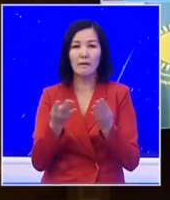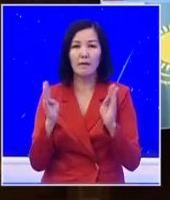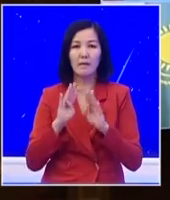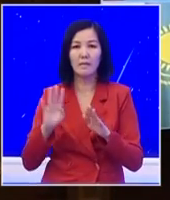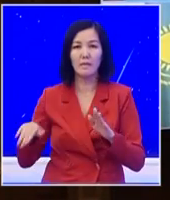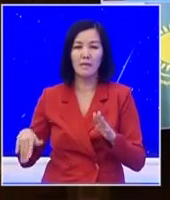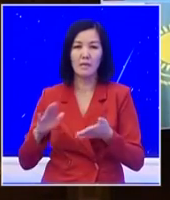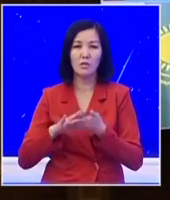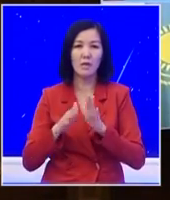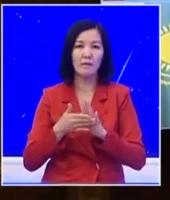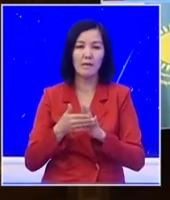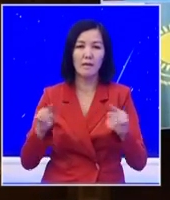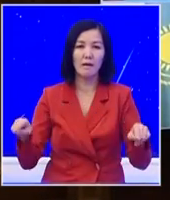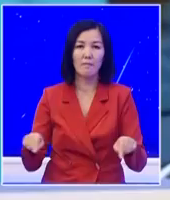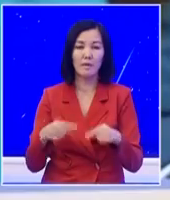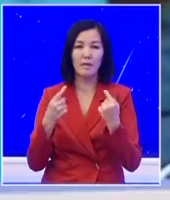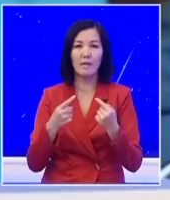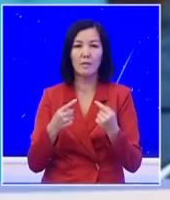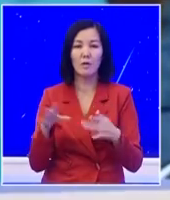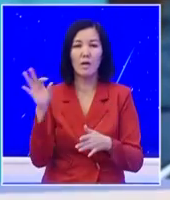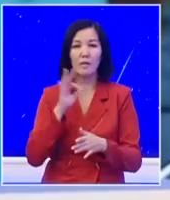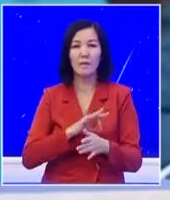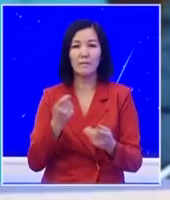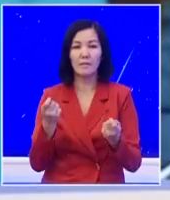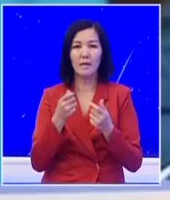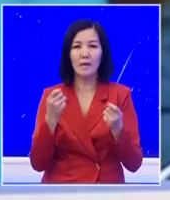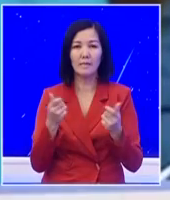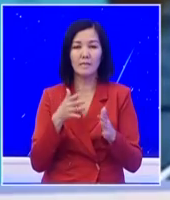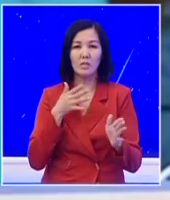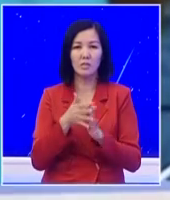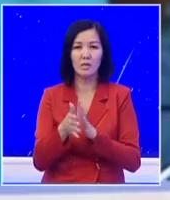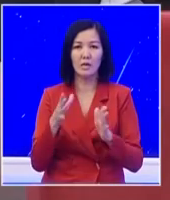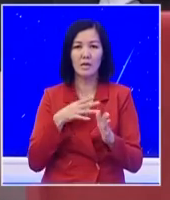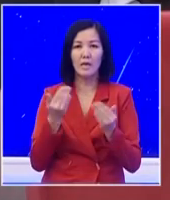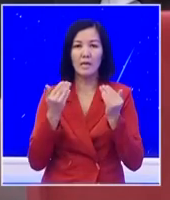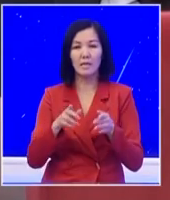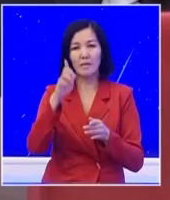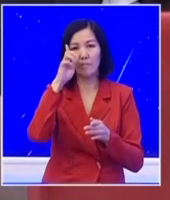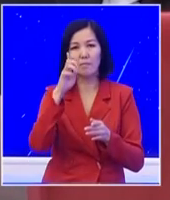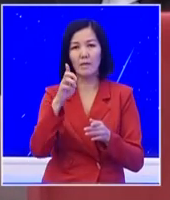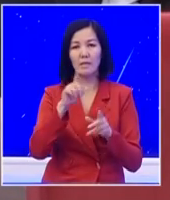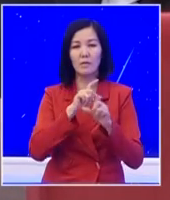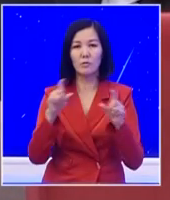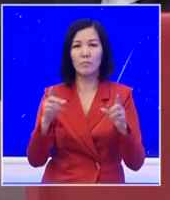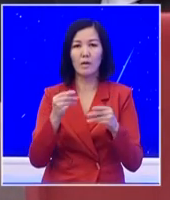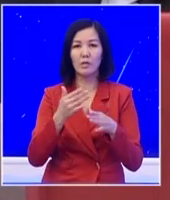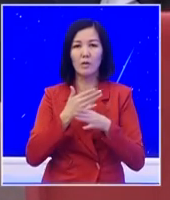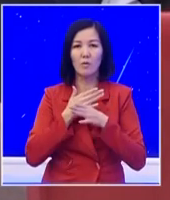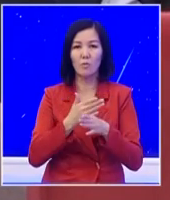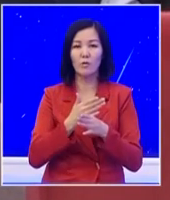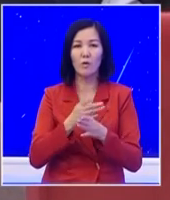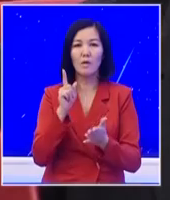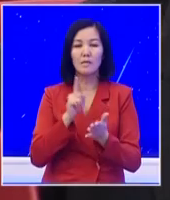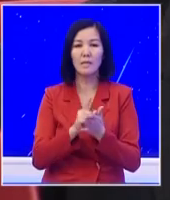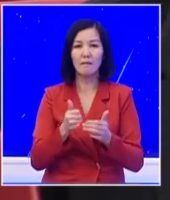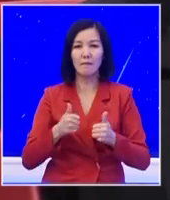істерін қалыпқа келтіру. Айтуларынша табыстың аздығы біршама шығынға алып келген. Енді мемлекет субъектілерді қаржылай